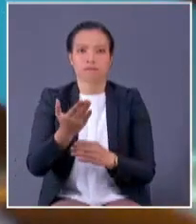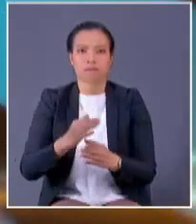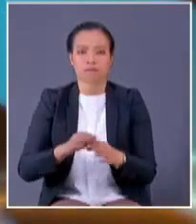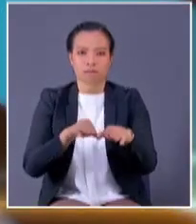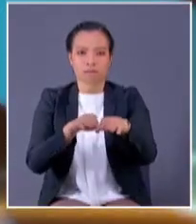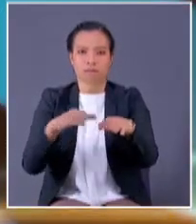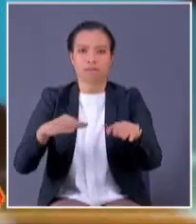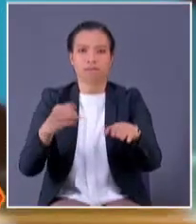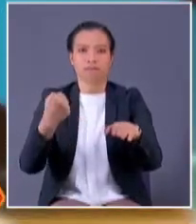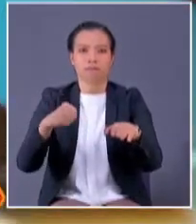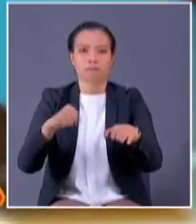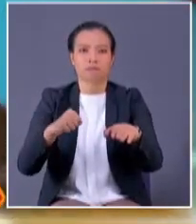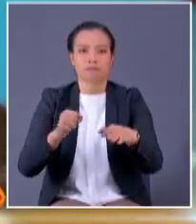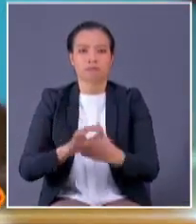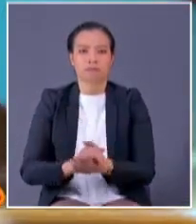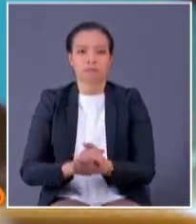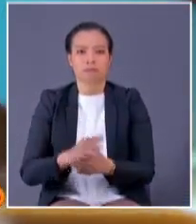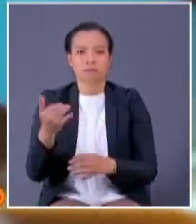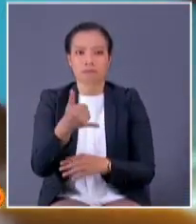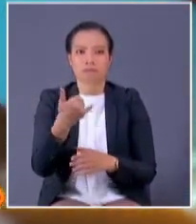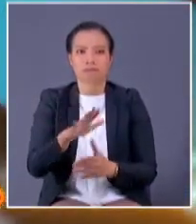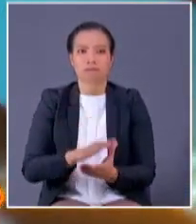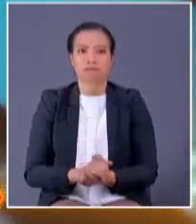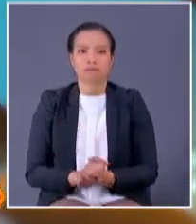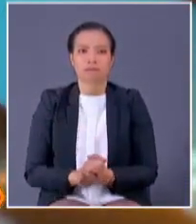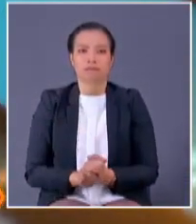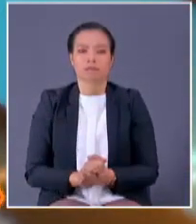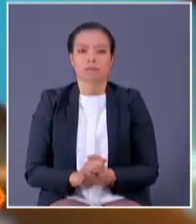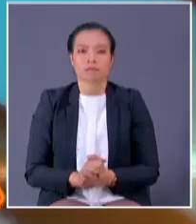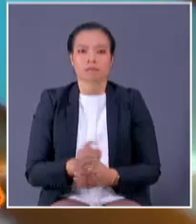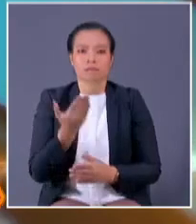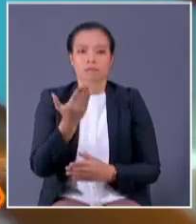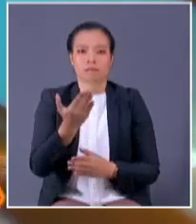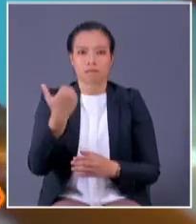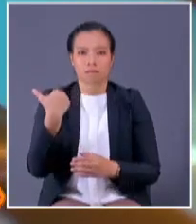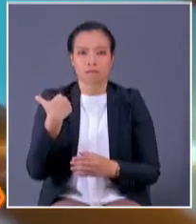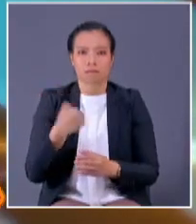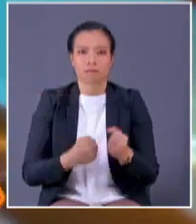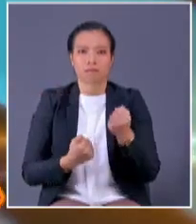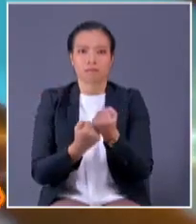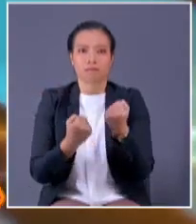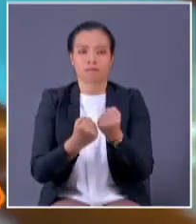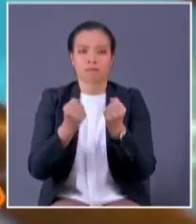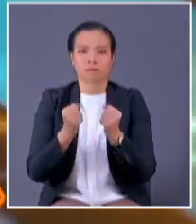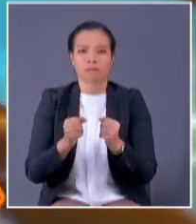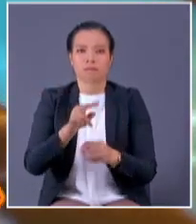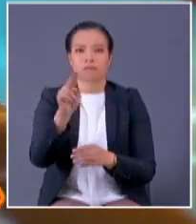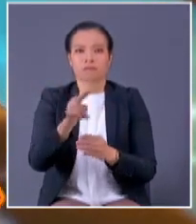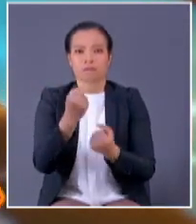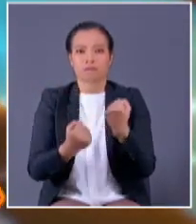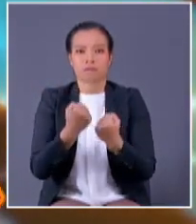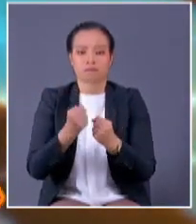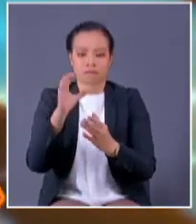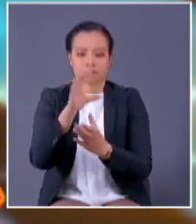บล้อมาอีกแล้วผมบอกตรงครับงานนี้เราสู้เพื่อคนที่ใช้รถใช้ถนนการ